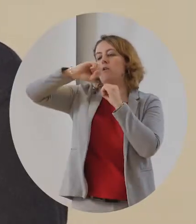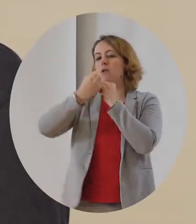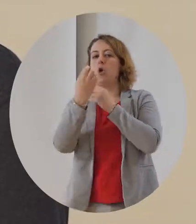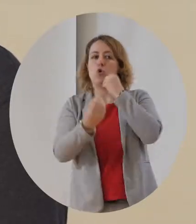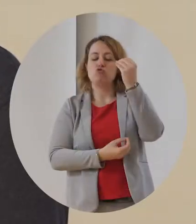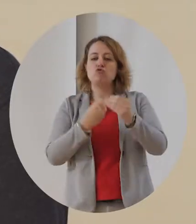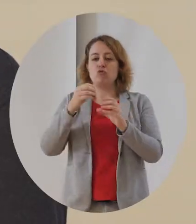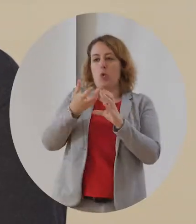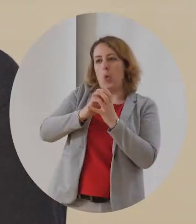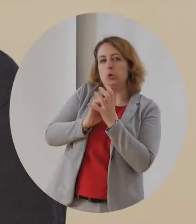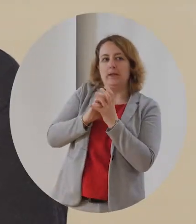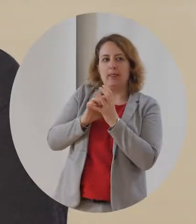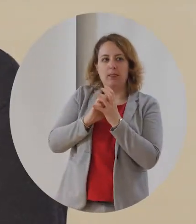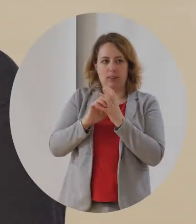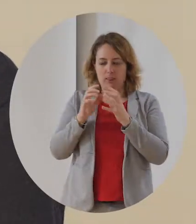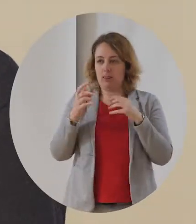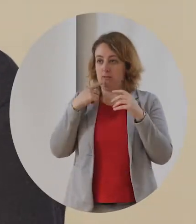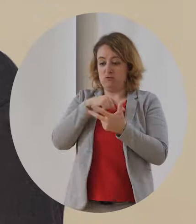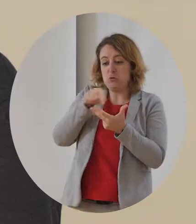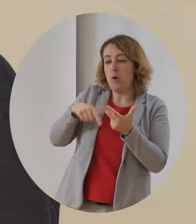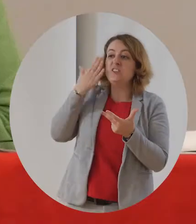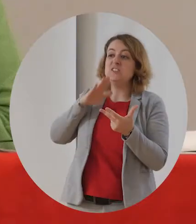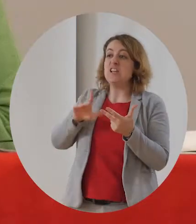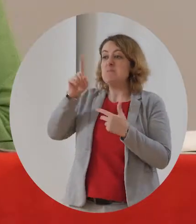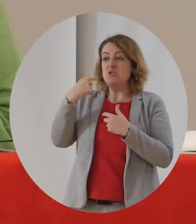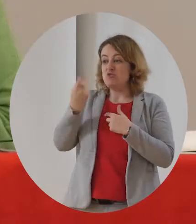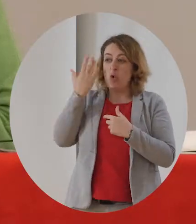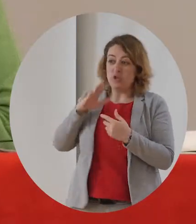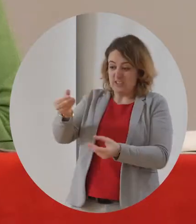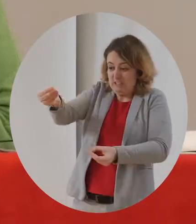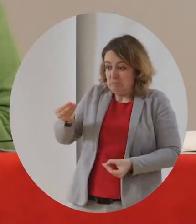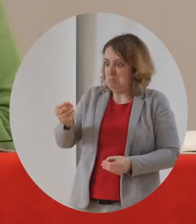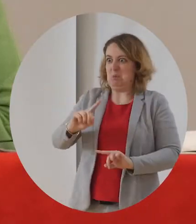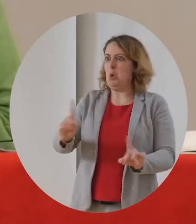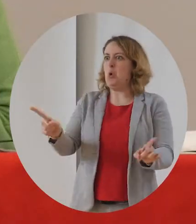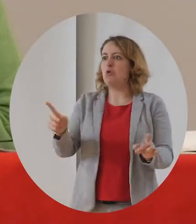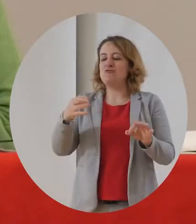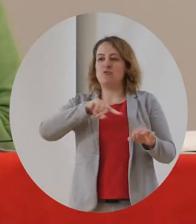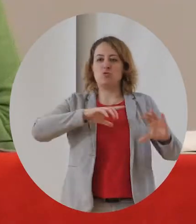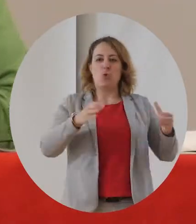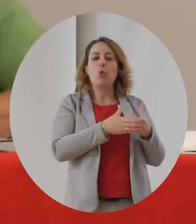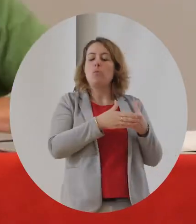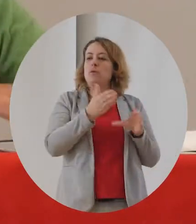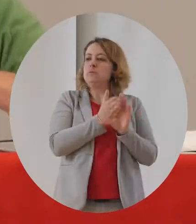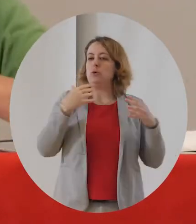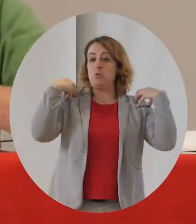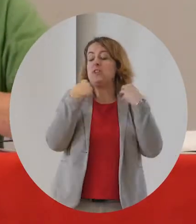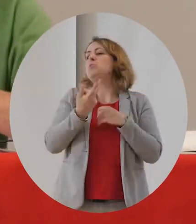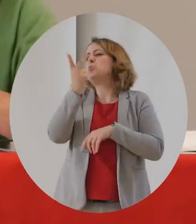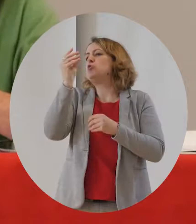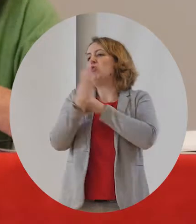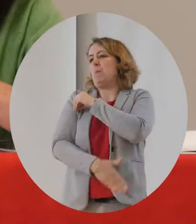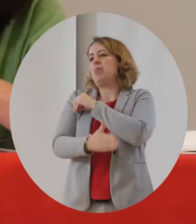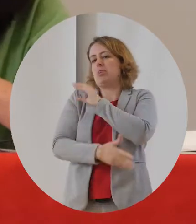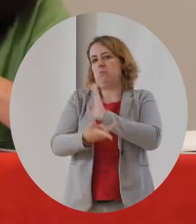cas. On a souvent eu cette discussion avec nos collègues psychomotriciennes du groupe qui sont, surtout pour celles en province, où elles reçoivent des enfants